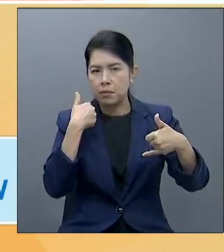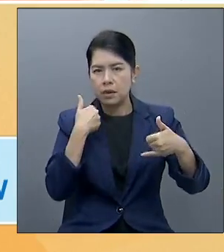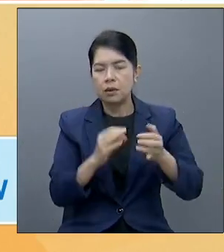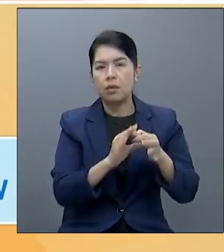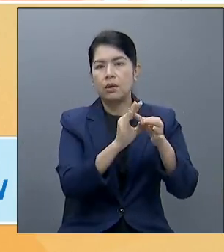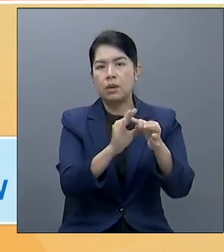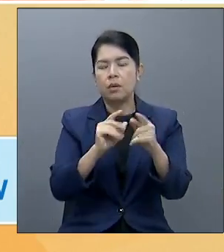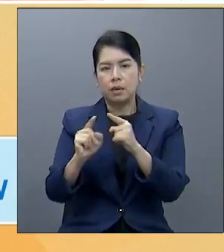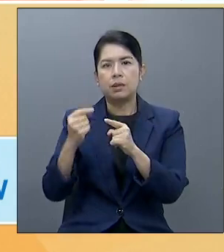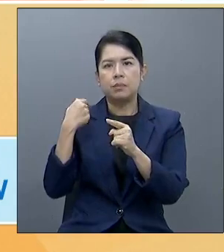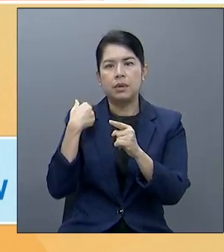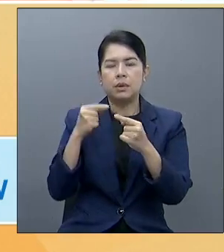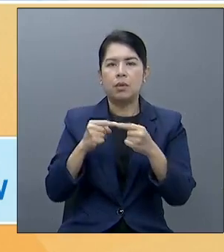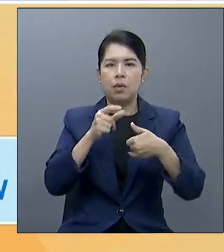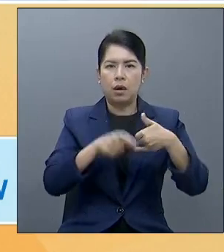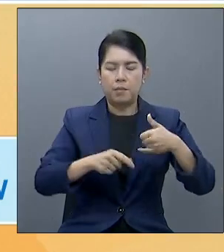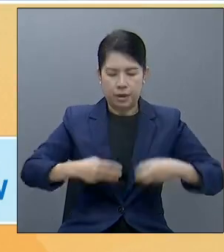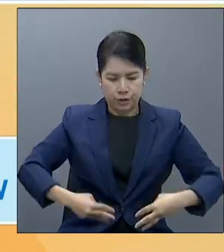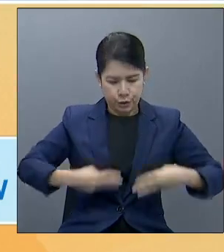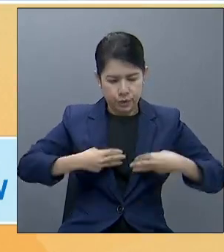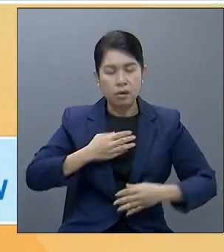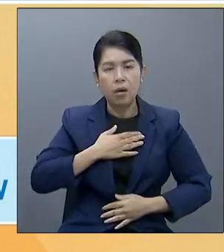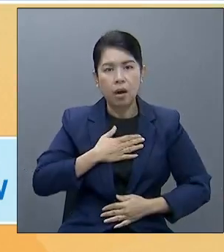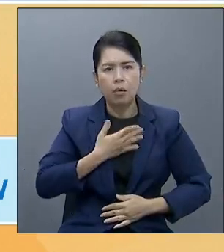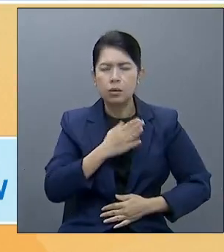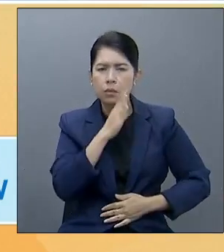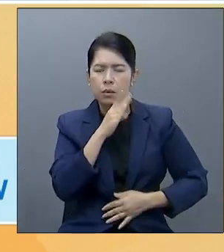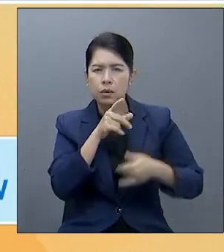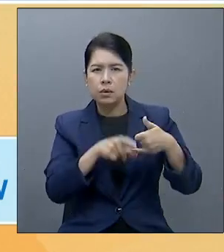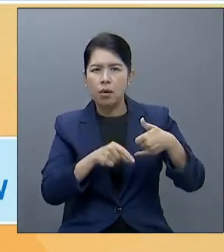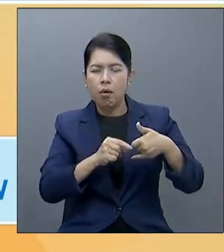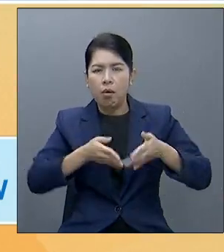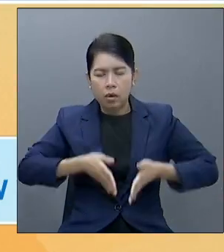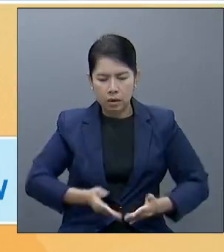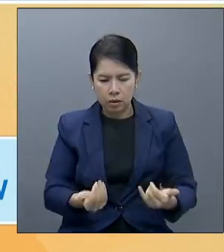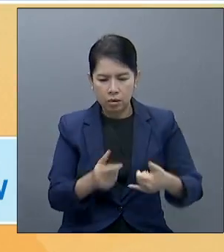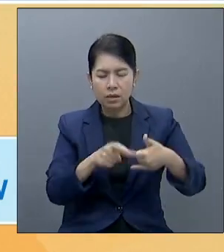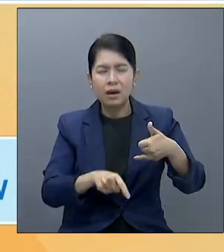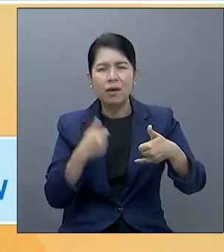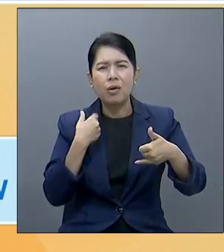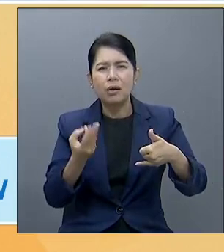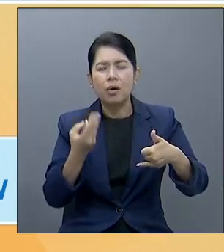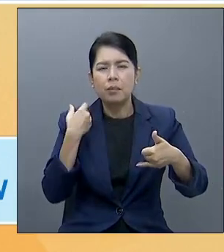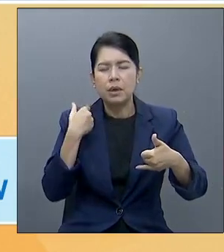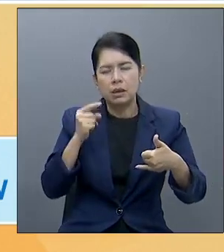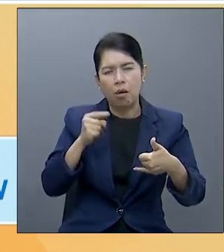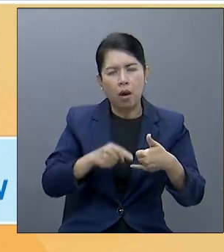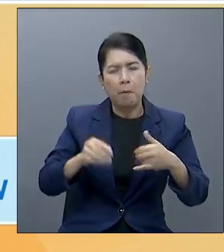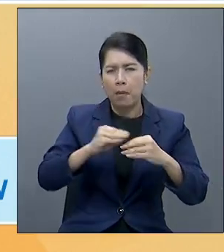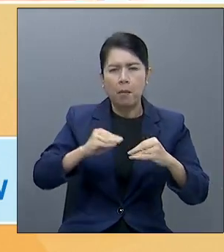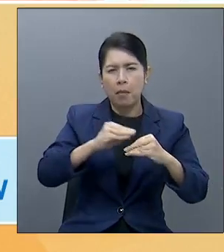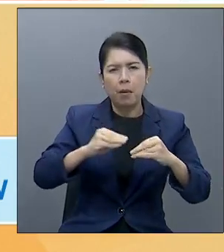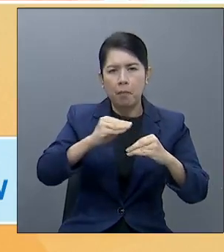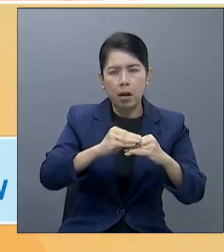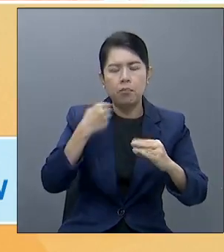ติในการใช้ชีวิตของเราเลยนะคะไม่ใช่ว่าพอเกิดน้อยก็เอาเร่งให้เกิดมาแล้วเราก็ต้องดูแลให้มีคุณภาพด้วยนะคะ